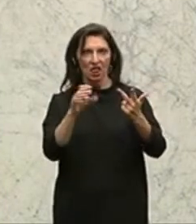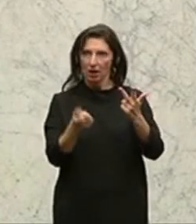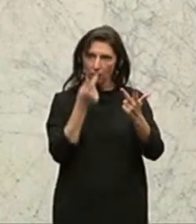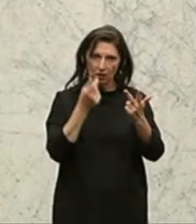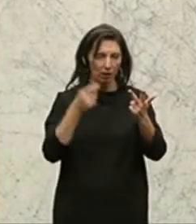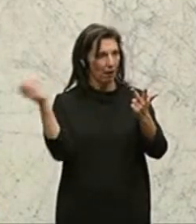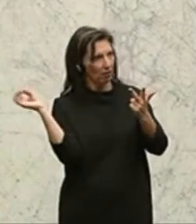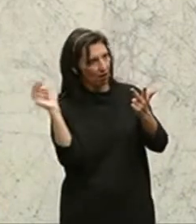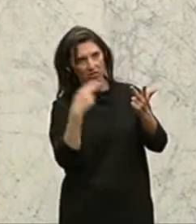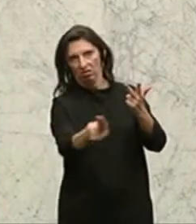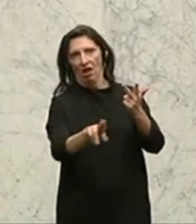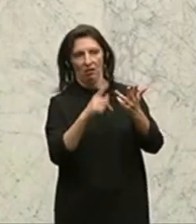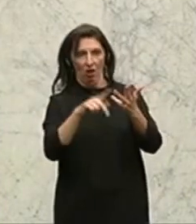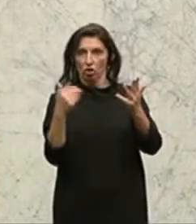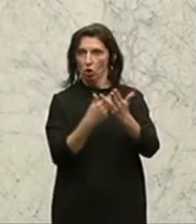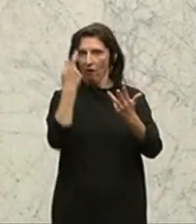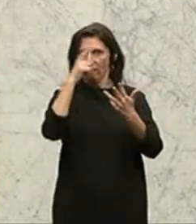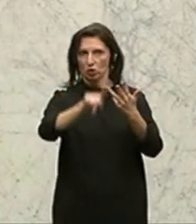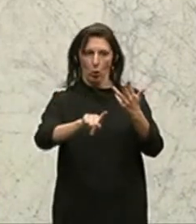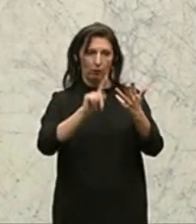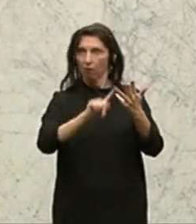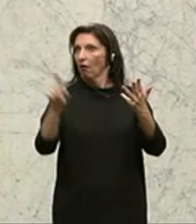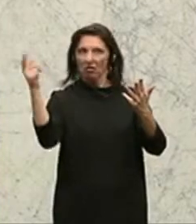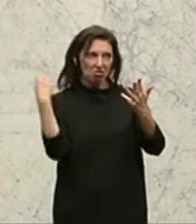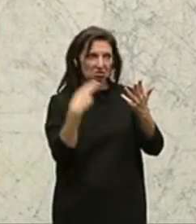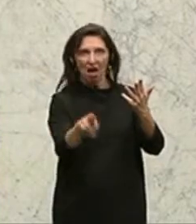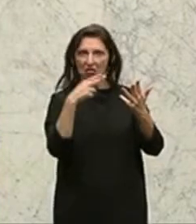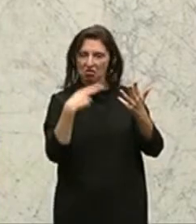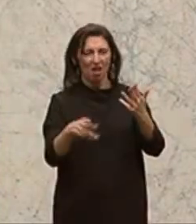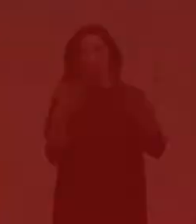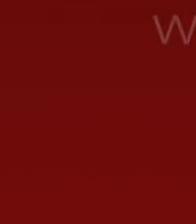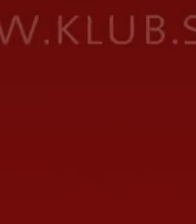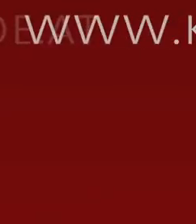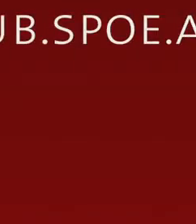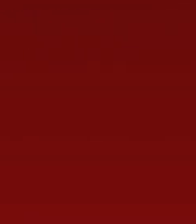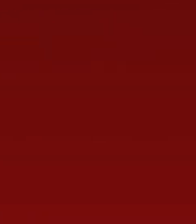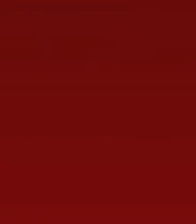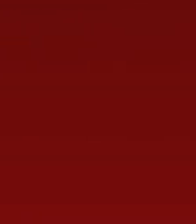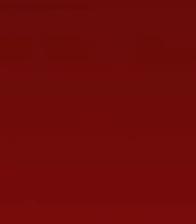Nein zu neuen Versorgungsformen wie jene in Mariazell sind keine Lösungsansätze.